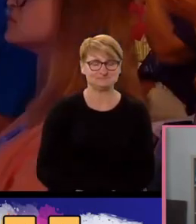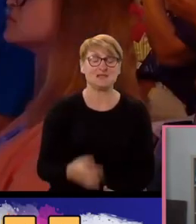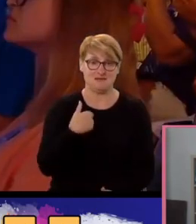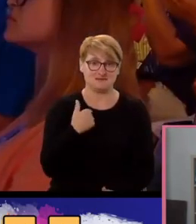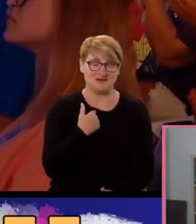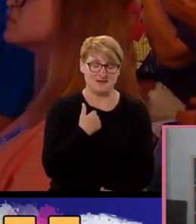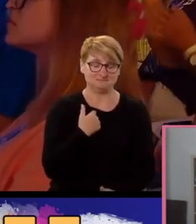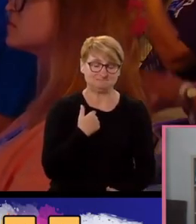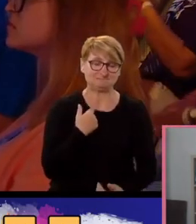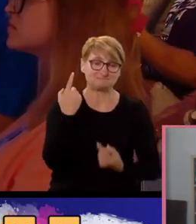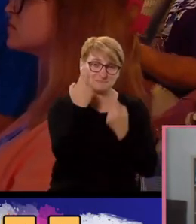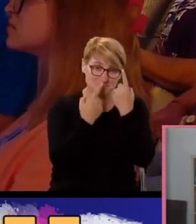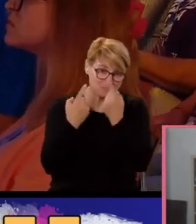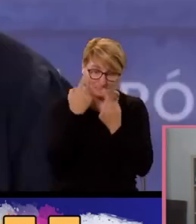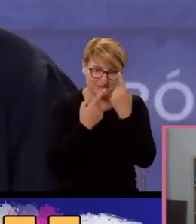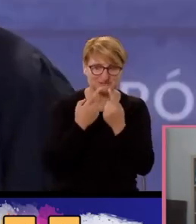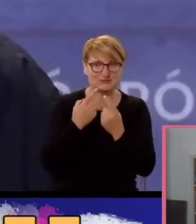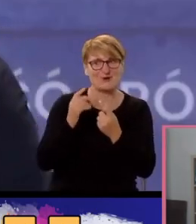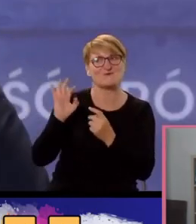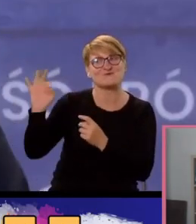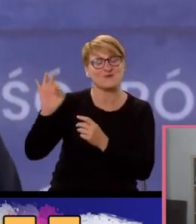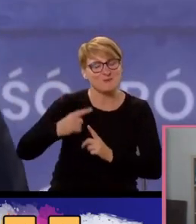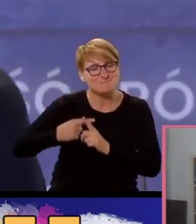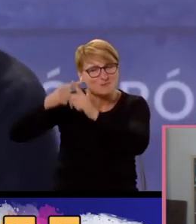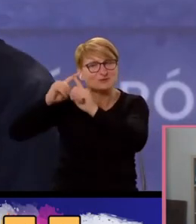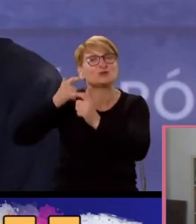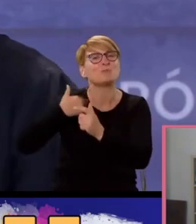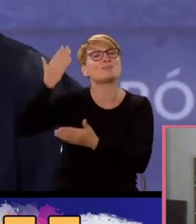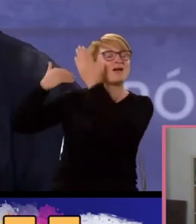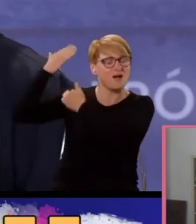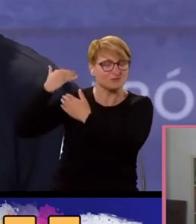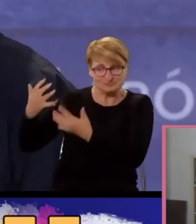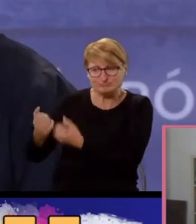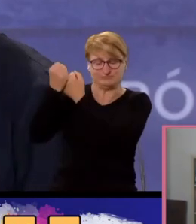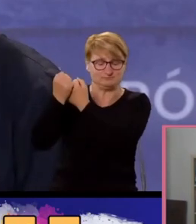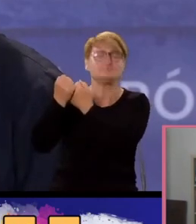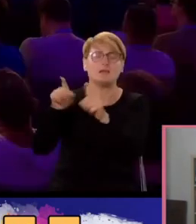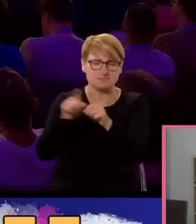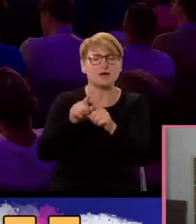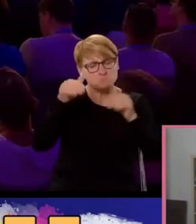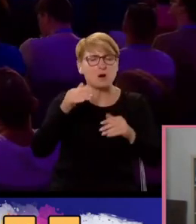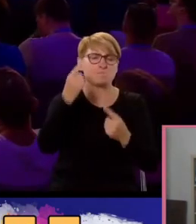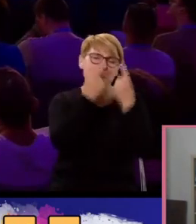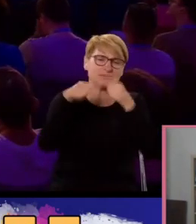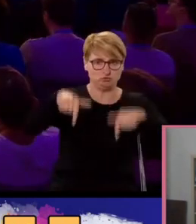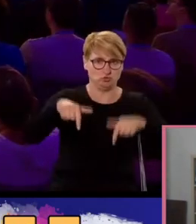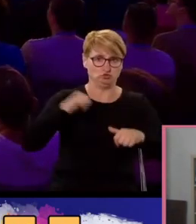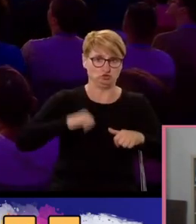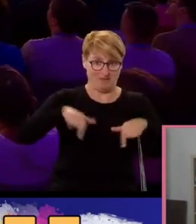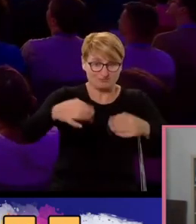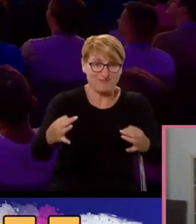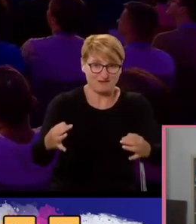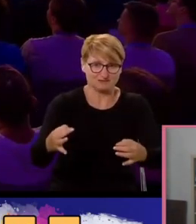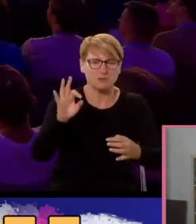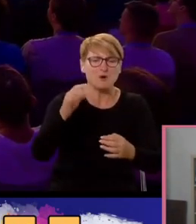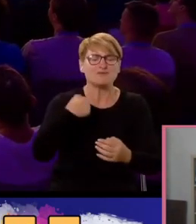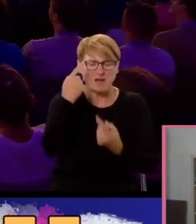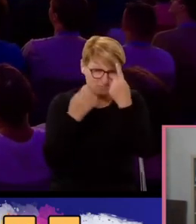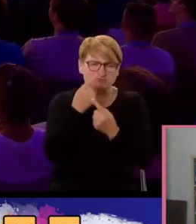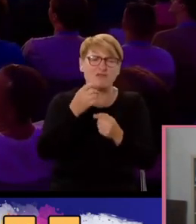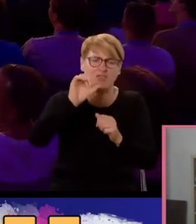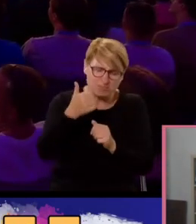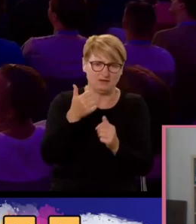myślę, że ten optymizm, który możemy znaleźć w przeszłości, możemy też zastosować w myśleniu o sobie dzisiaj. I ja głęboko wierzę, że jest mnóstwo takich